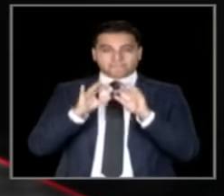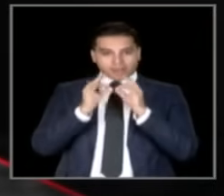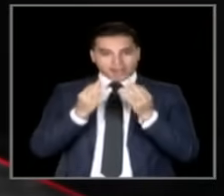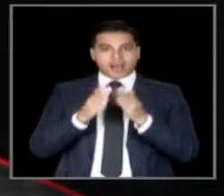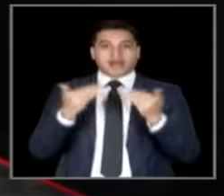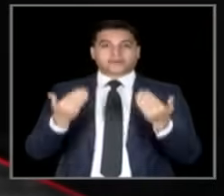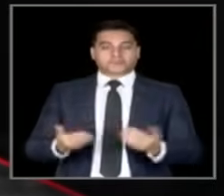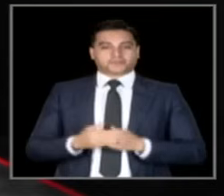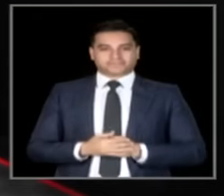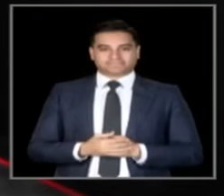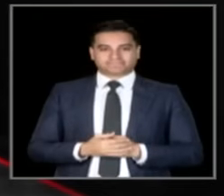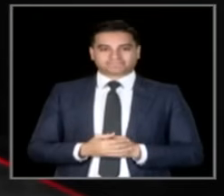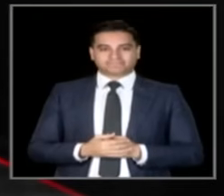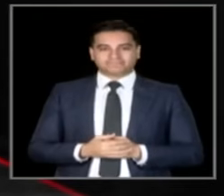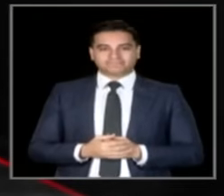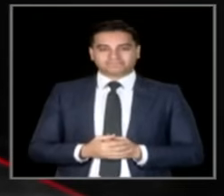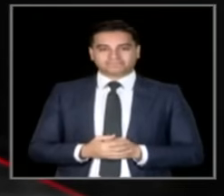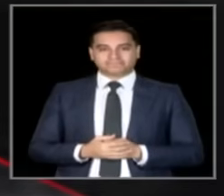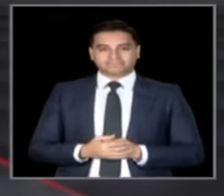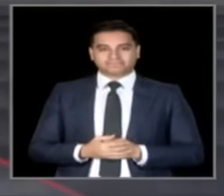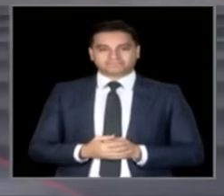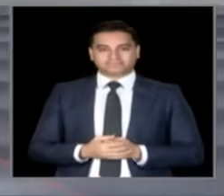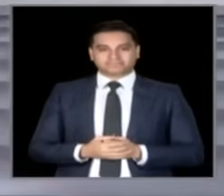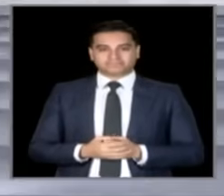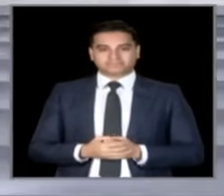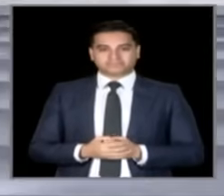المصري، بنك أهل مصر.